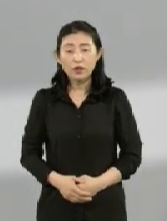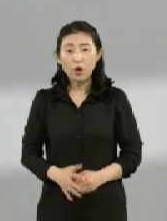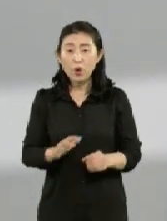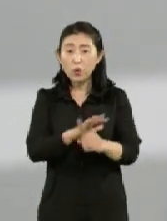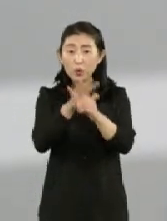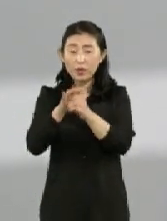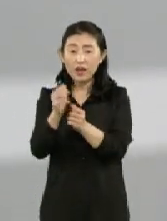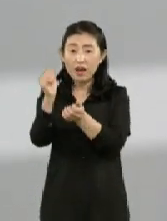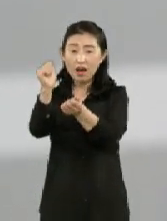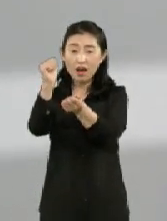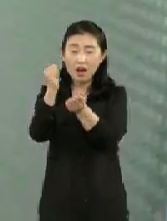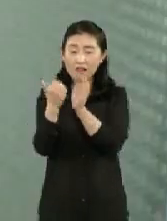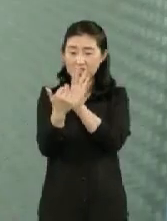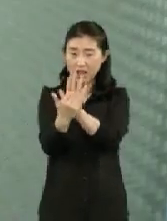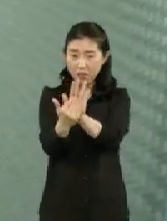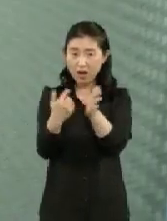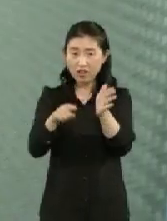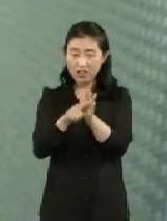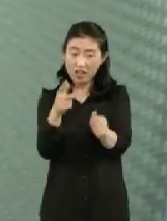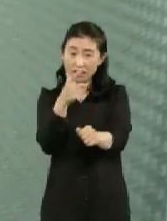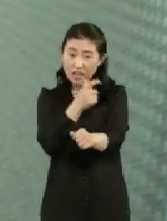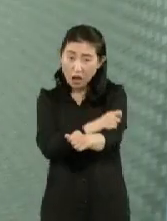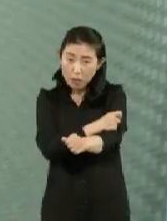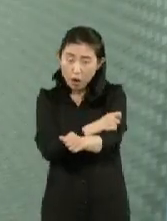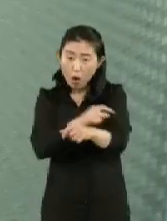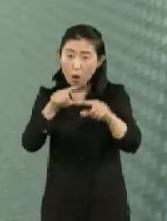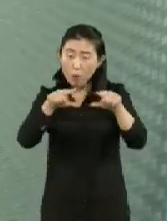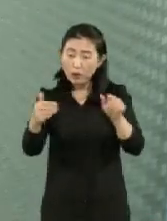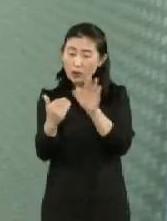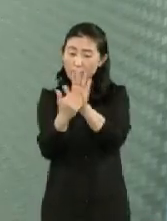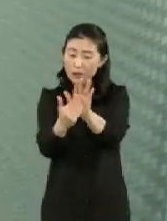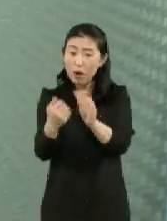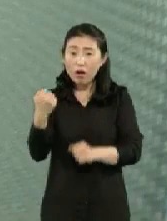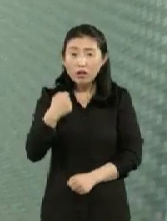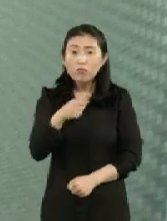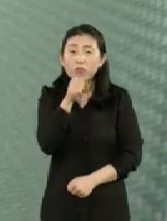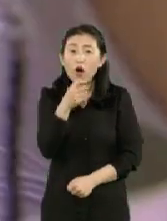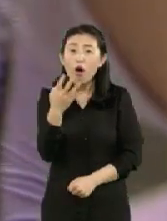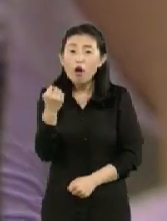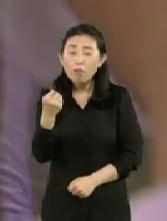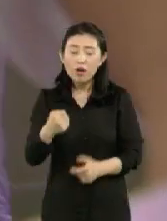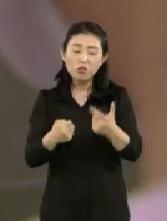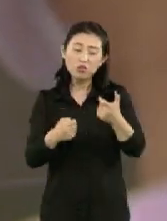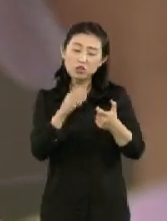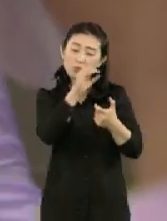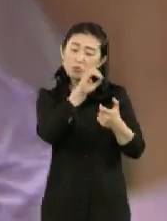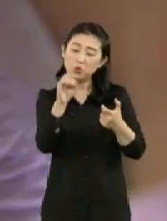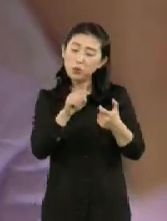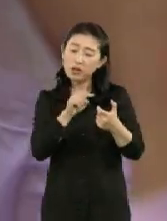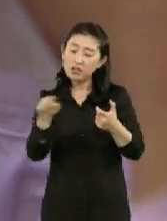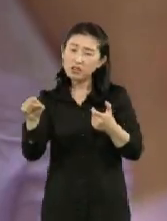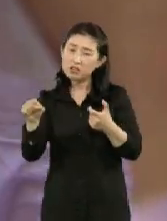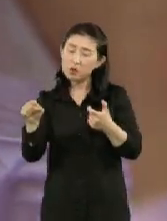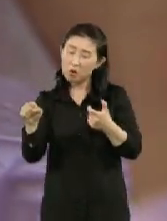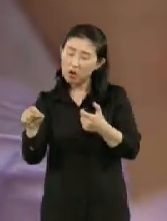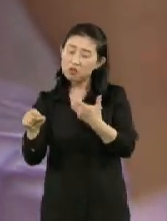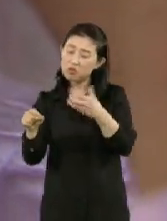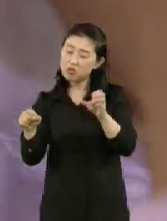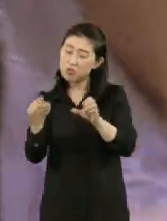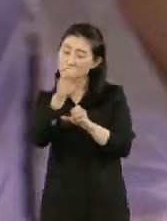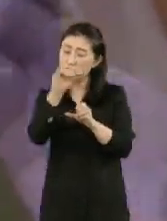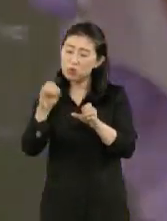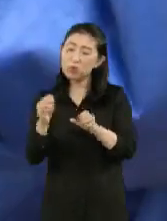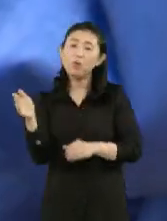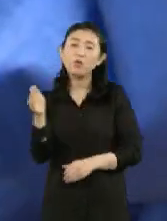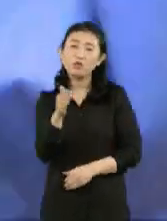코로나19 예방을 위해 맞고 있거나 맞을 백신들의 평균 예방률은 60% 중반에서 최대